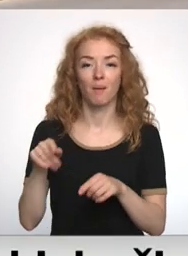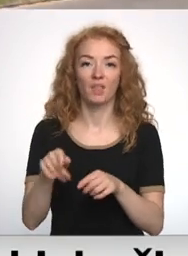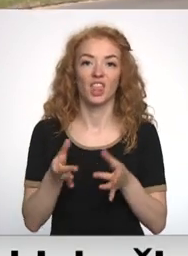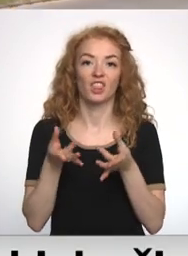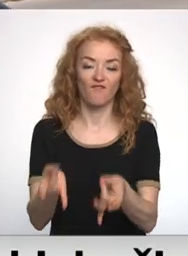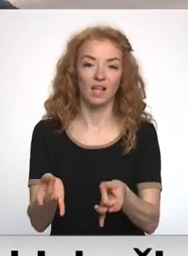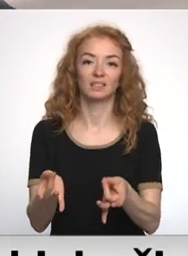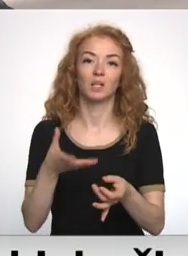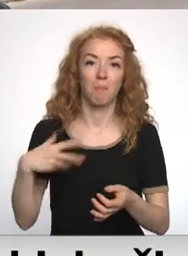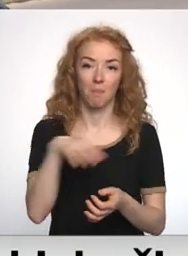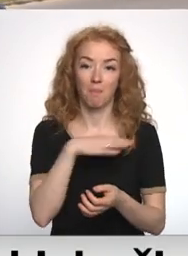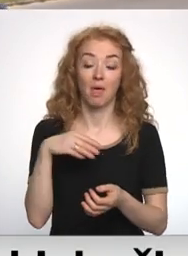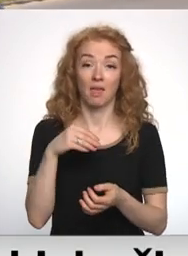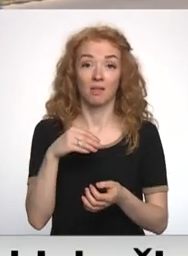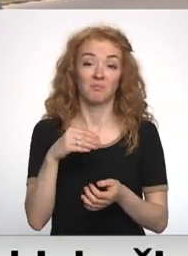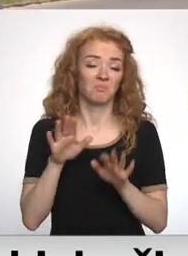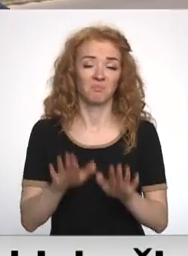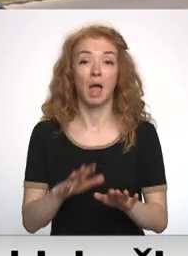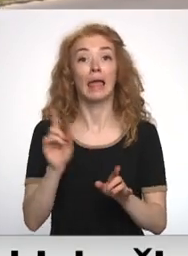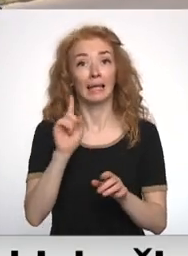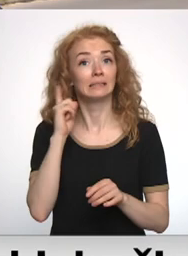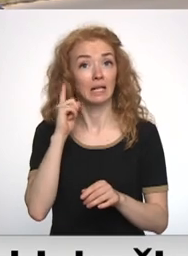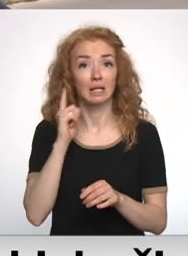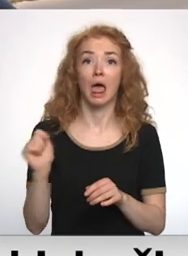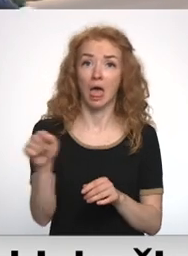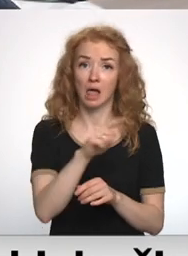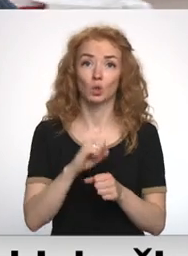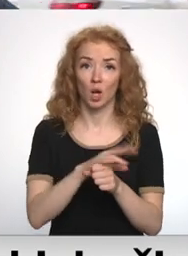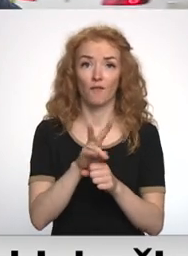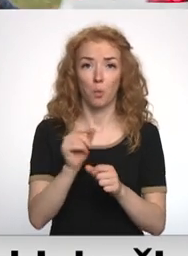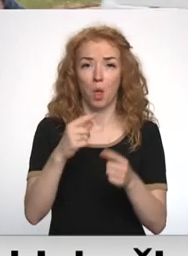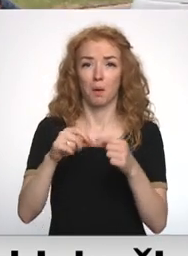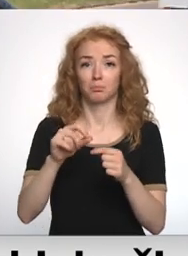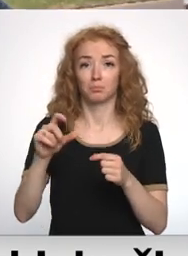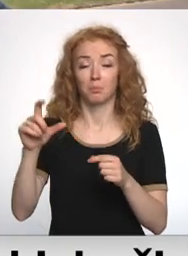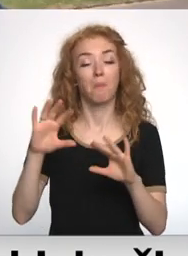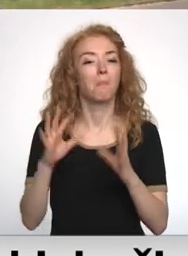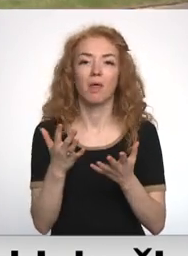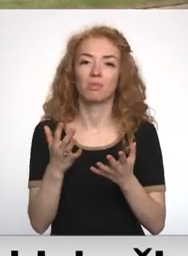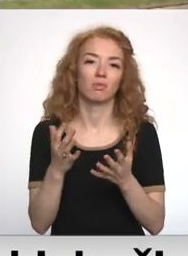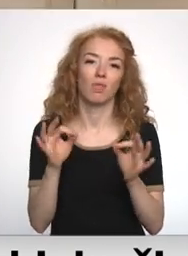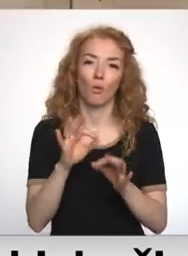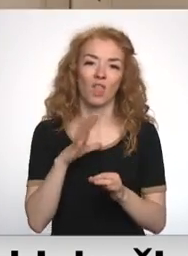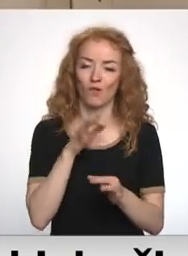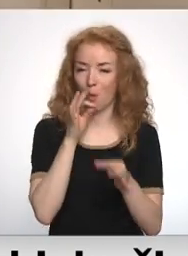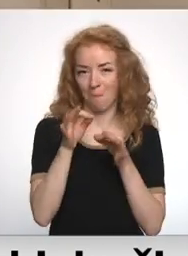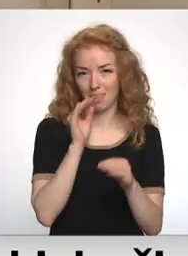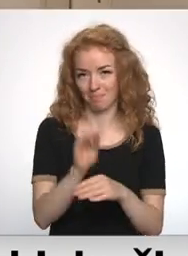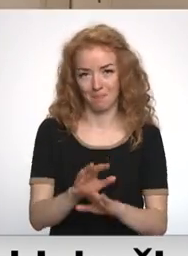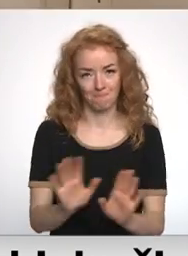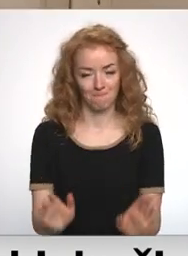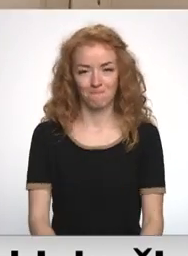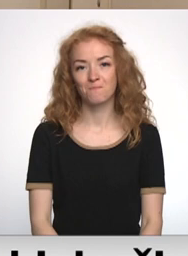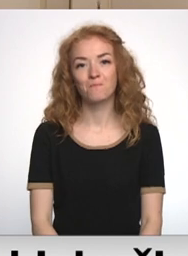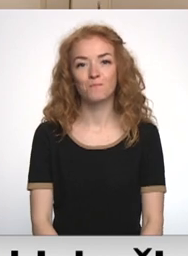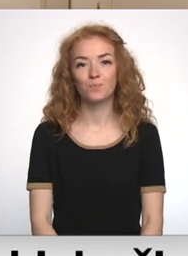infekcijas mēs... Ir dzirdēts, ka viņas ir, ka ar viņu kaut kas tur notiek, bet nu, vairāk neko nevarēšu pateikt.